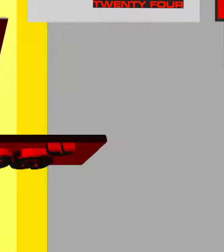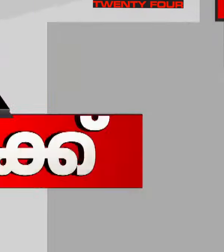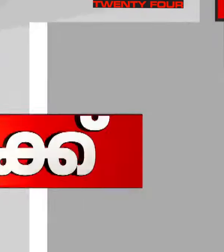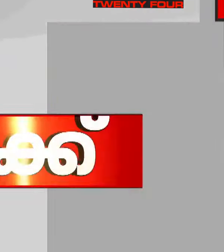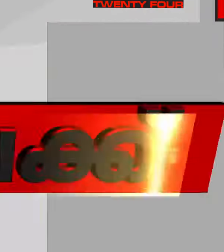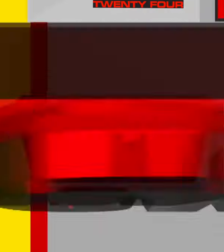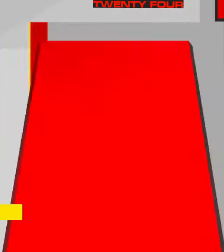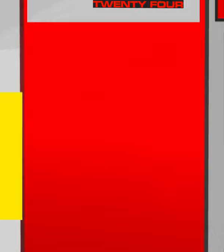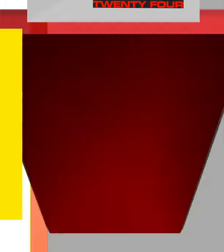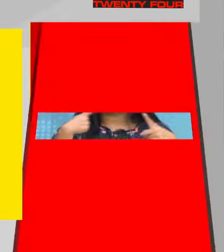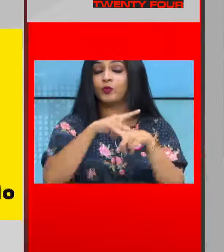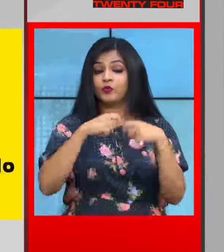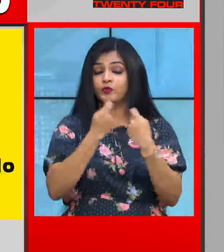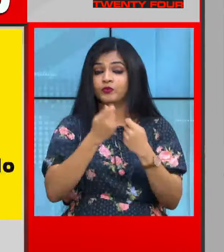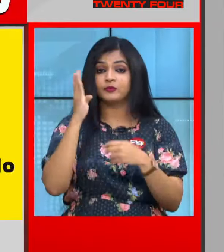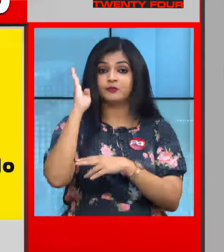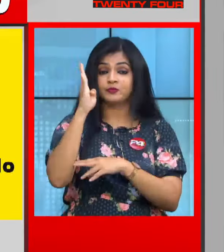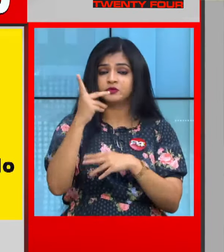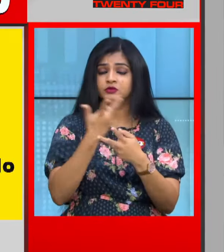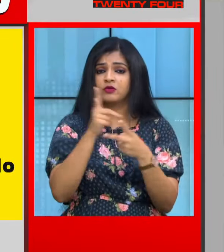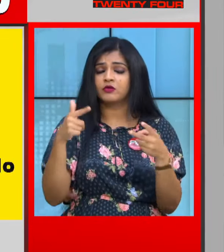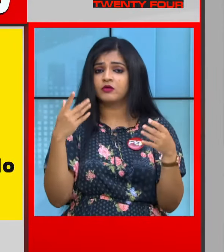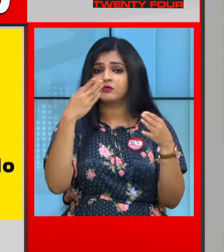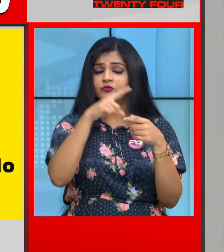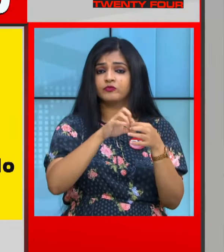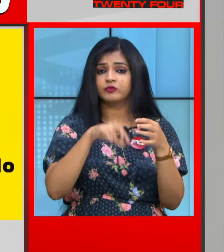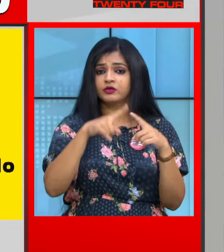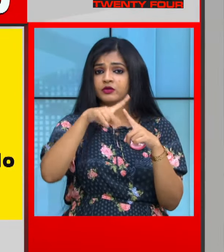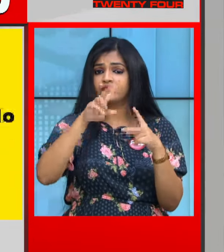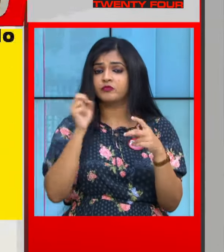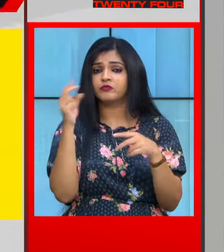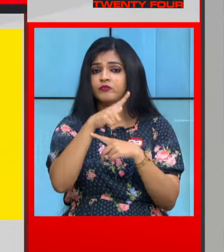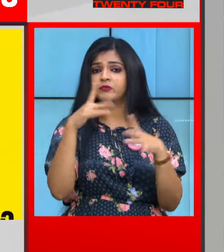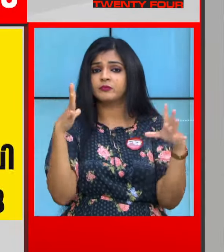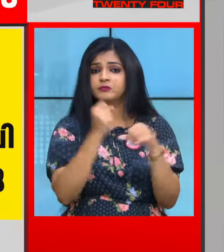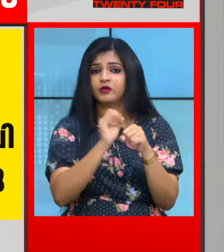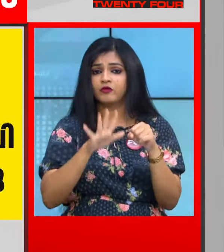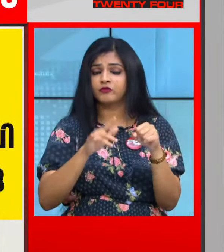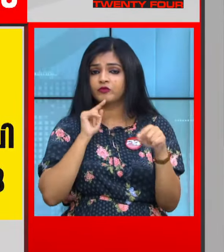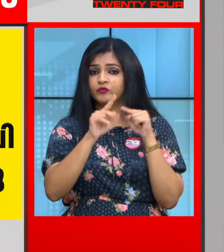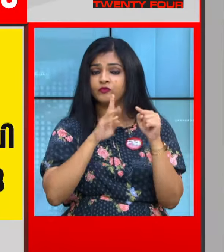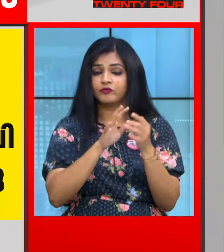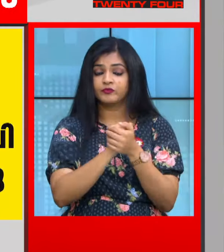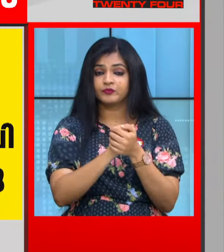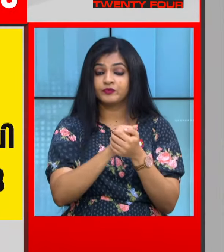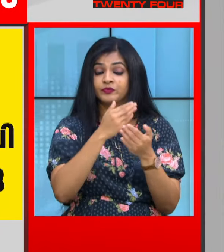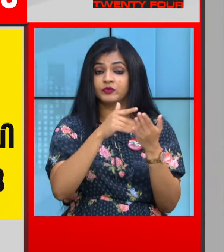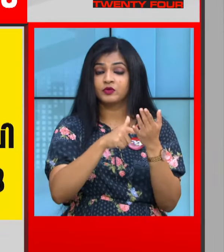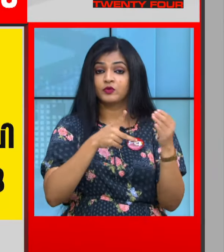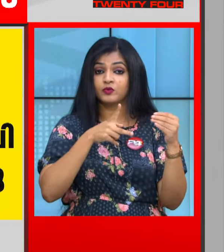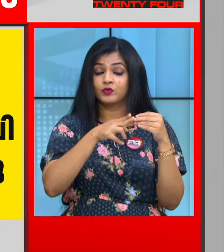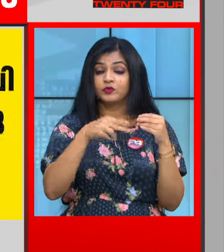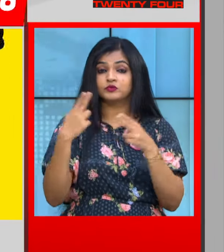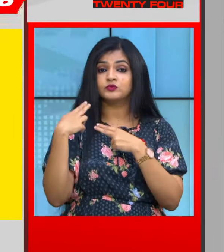കാണിക്കുന്നില്ല, പ്രതിപക്ഷ നേതാവിന്റെ പ്രസംഗം കാണിച്ചില്ല. ഒപ്പം തന്നെ ഈ ഒരു കോഴ്സിന്റെ ഉദ്ഘാടനം കൂടി നിർവഹിക്കേണ്ടത് പ്രതിപക്ഷ നേതാവായിരുന്നുവല്ലോ.